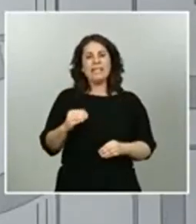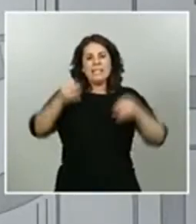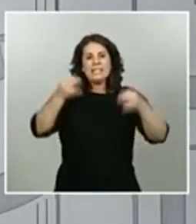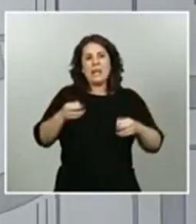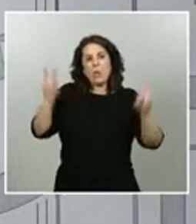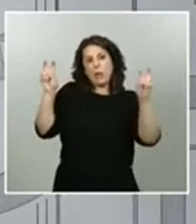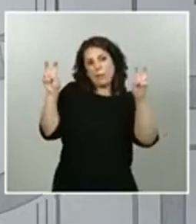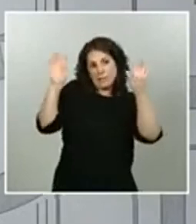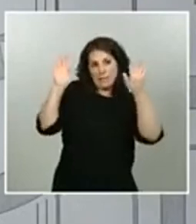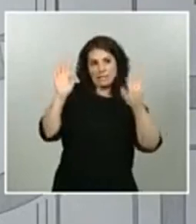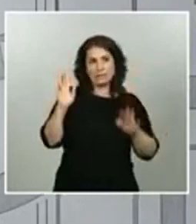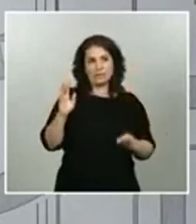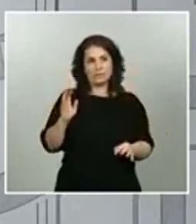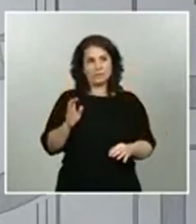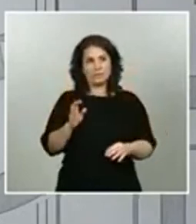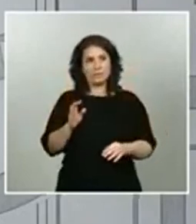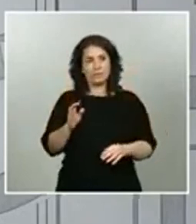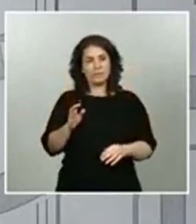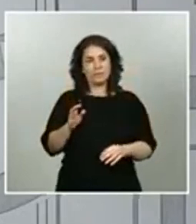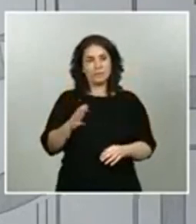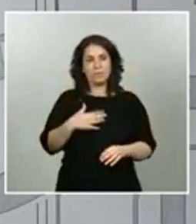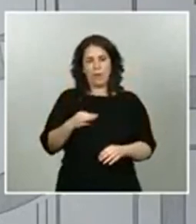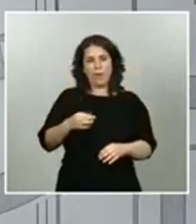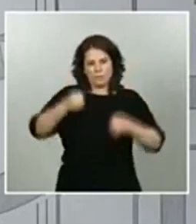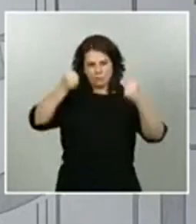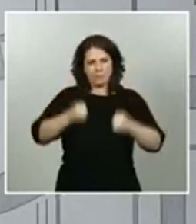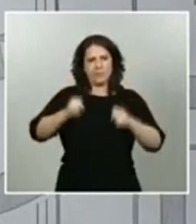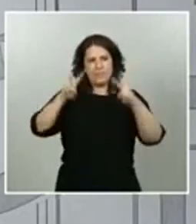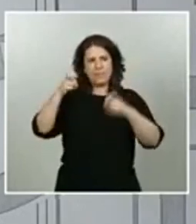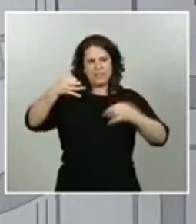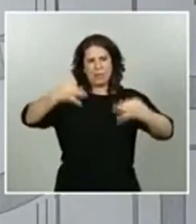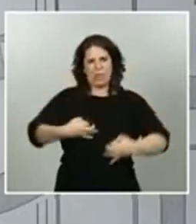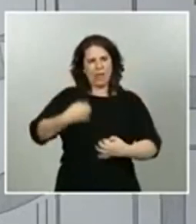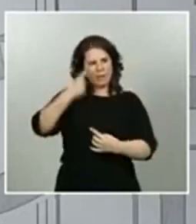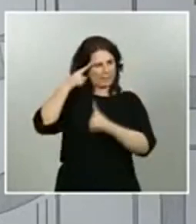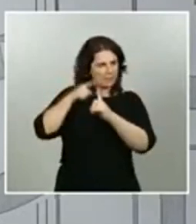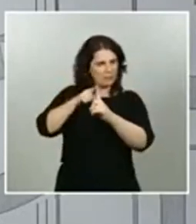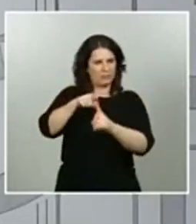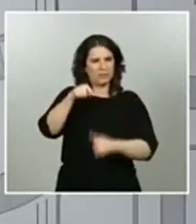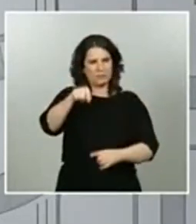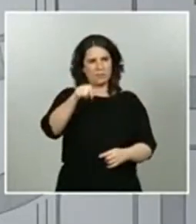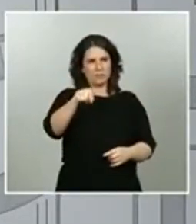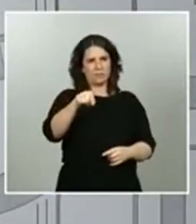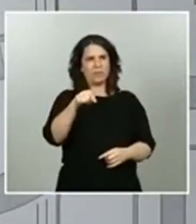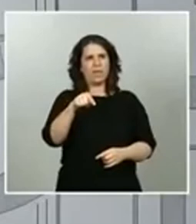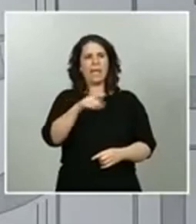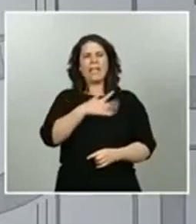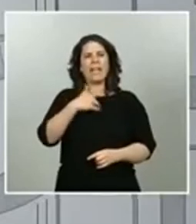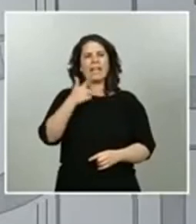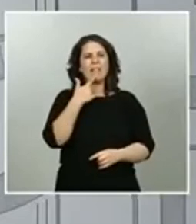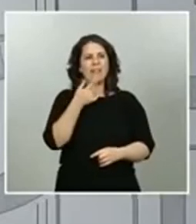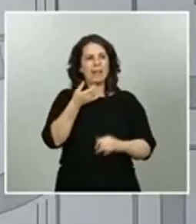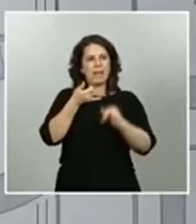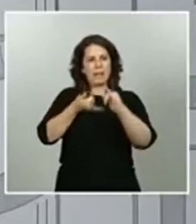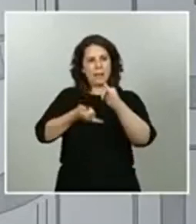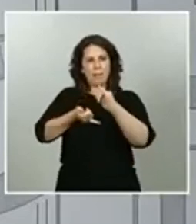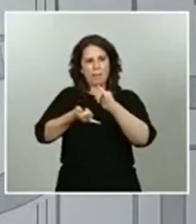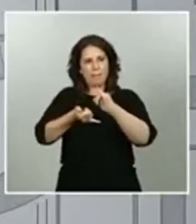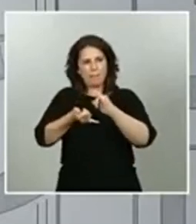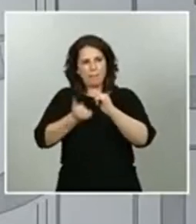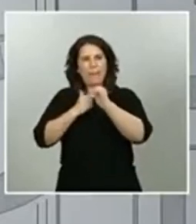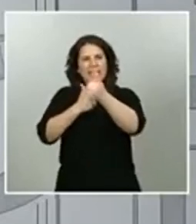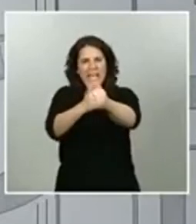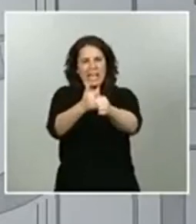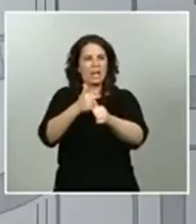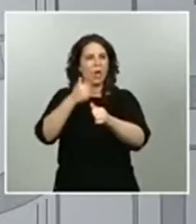non significa perseguire persone deboli, vulnerabili, ma assicurare, garantire la sicurezza a tutti